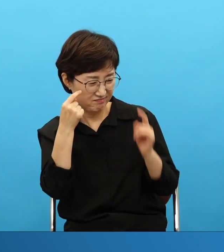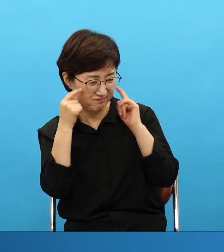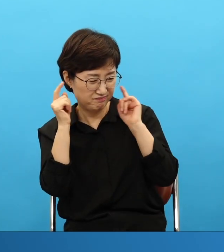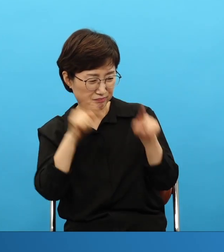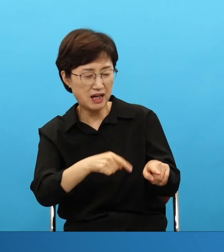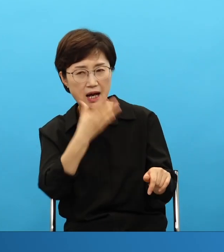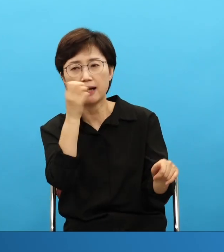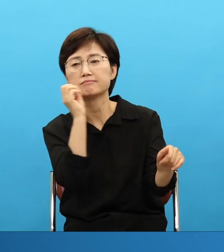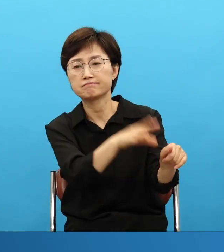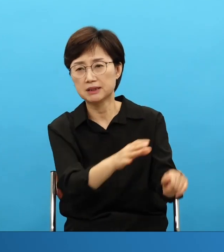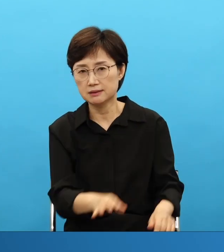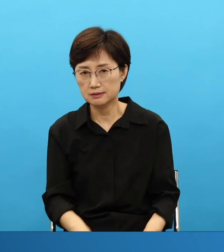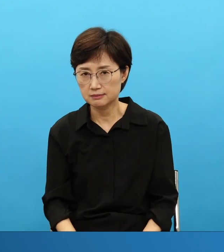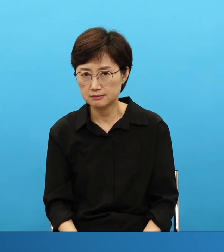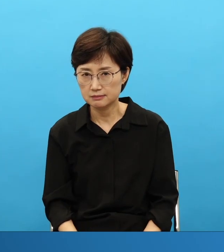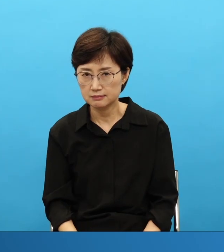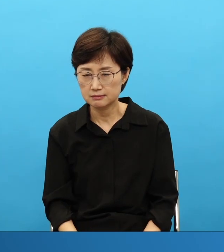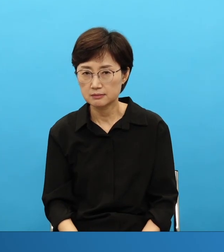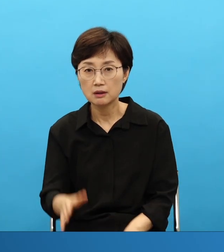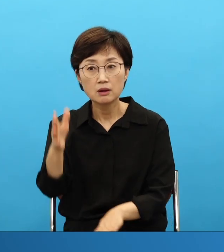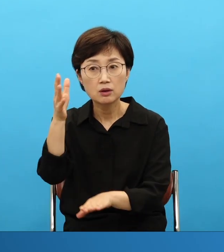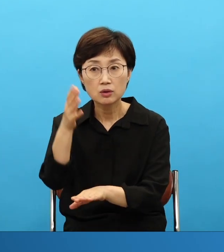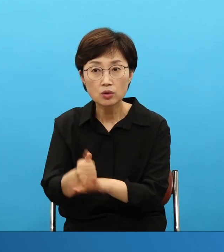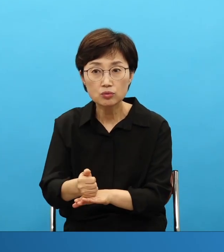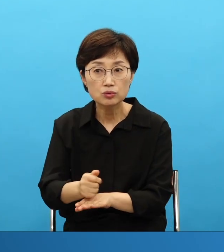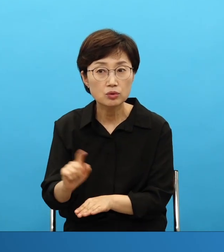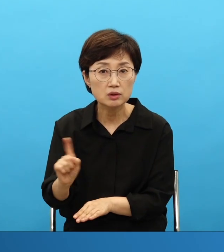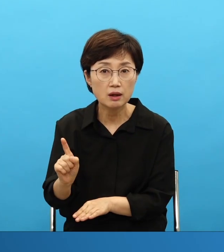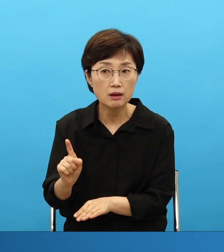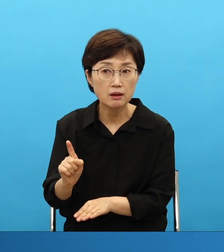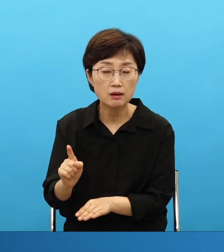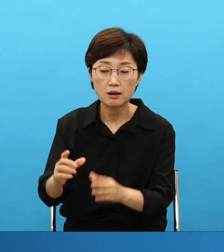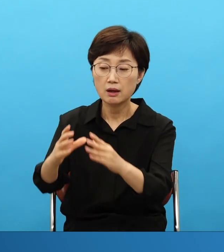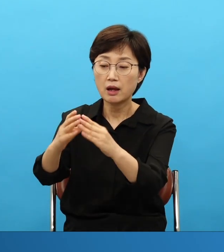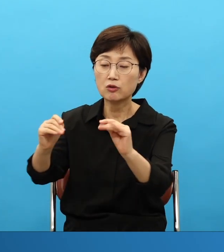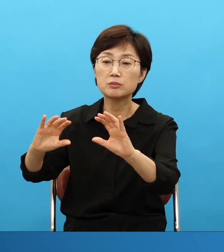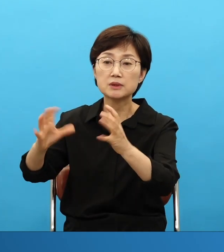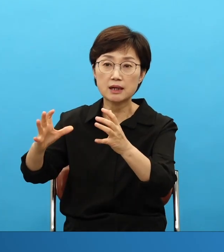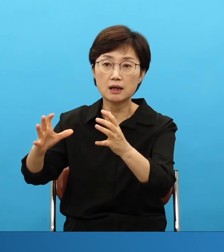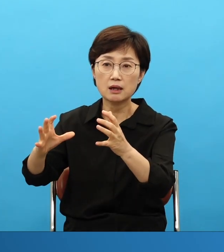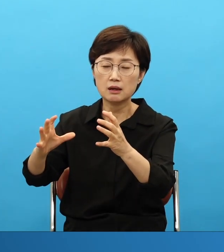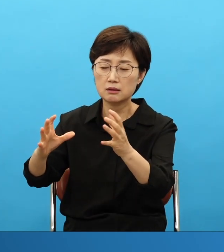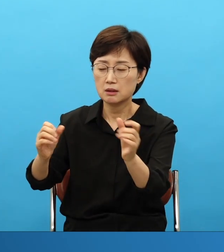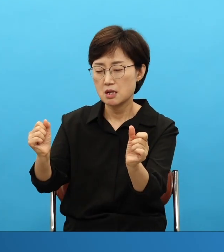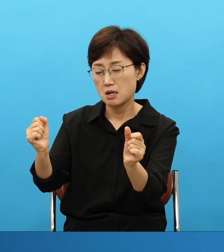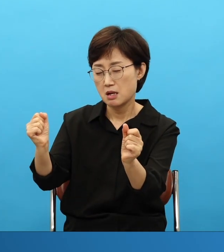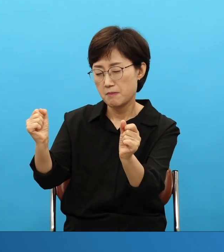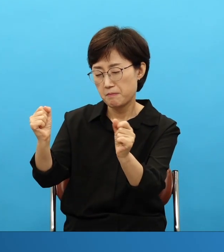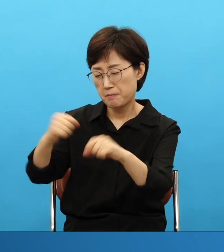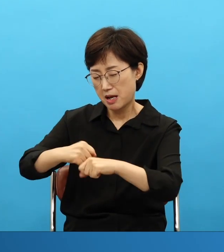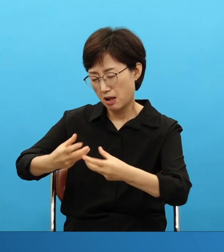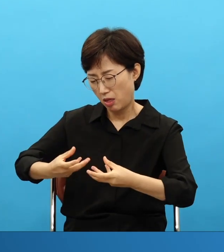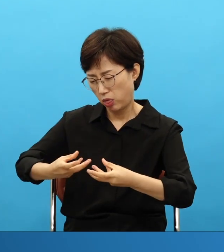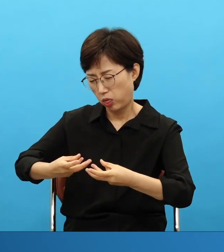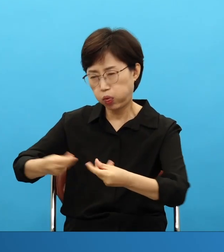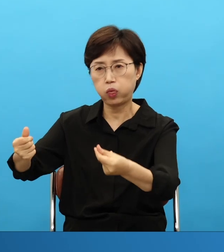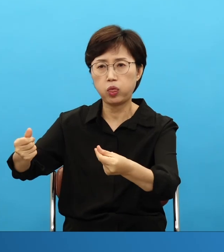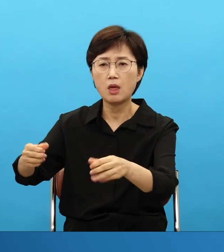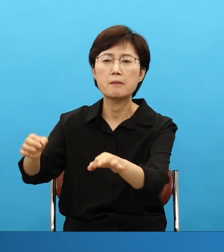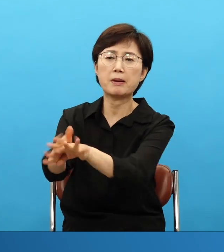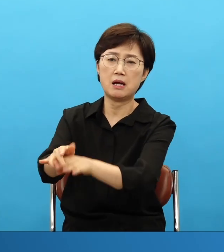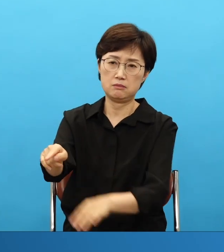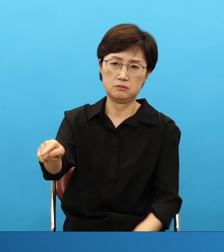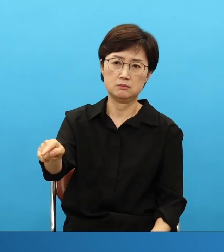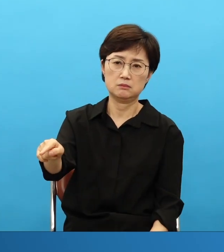말이야 에은 나중에 예언된 대로 완전히 무너지는 전쟁국가 됩니다